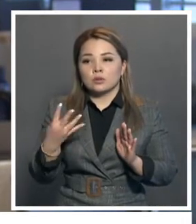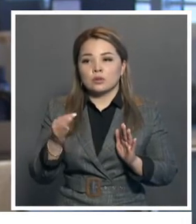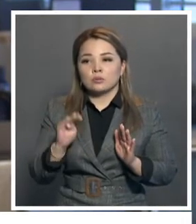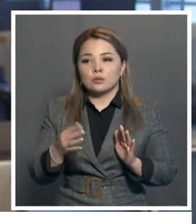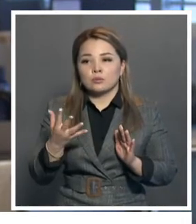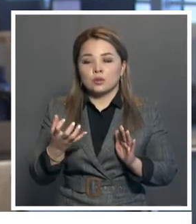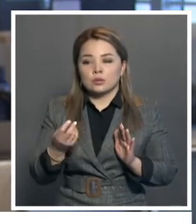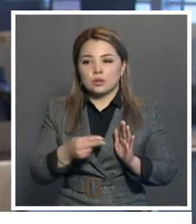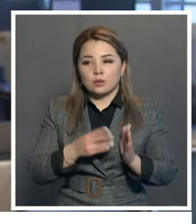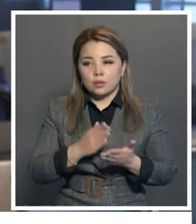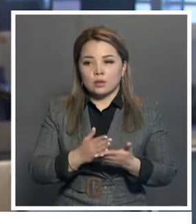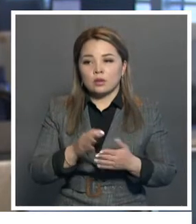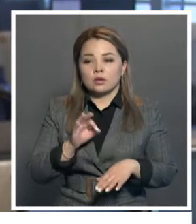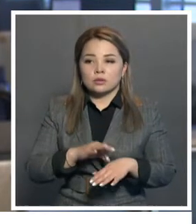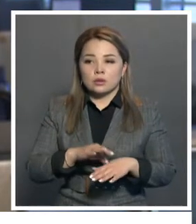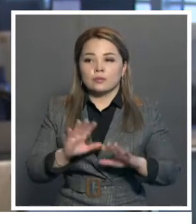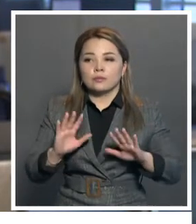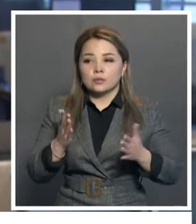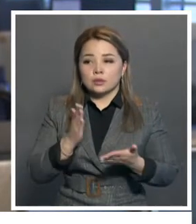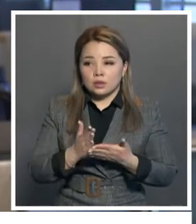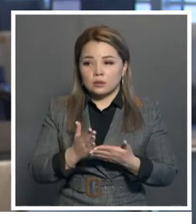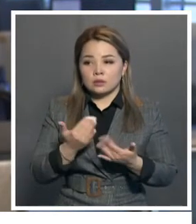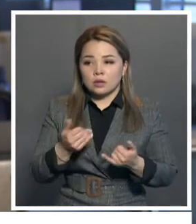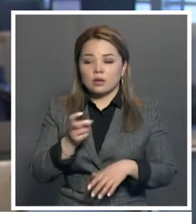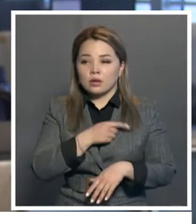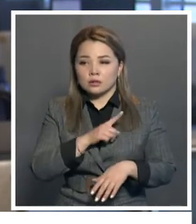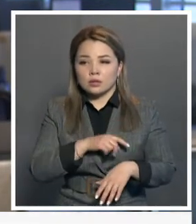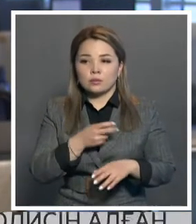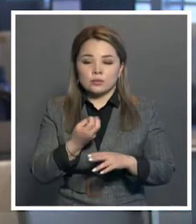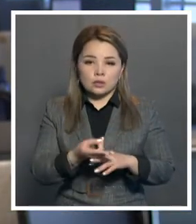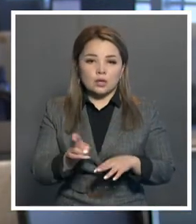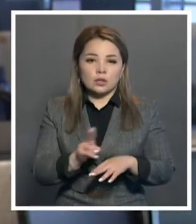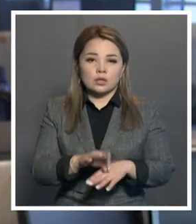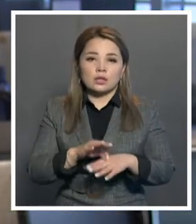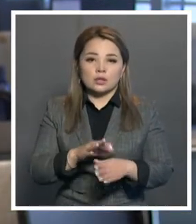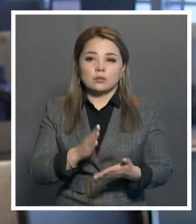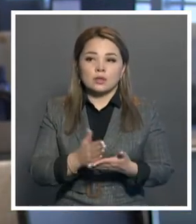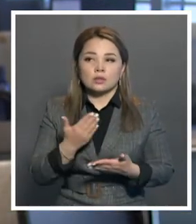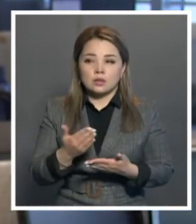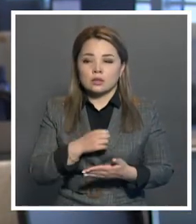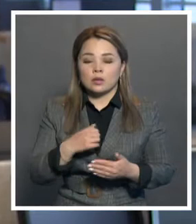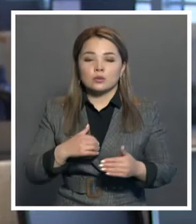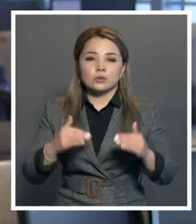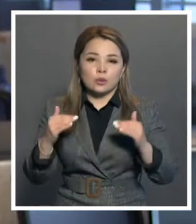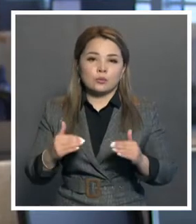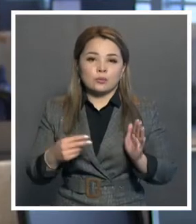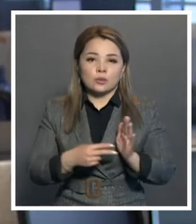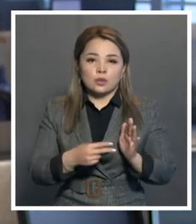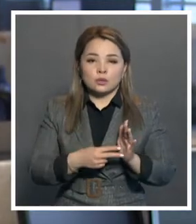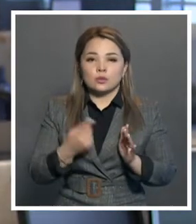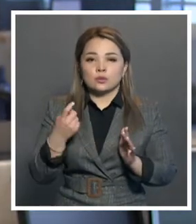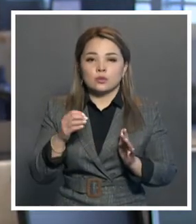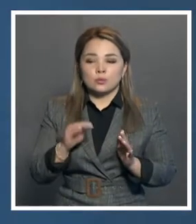24500 тұрады. Ауырып қалса, ауруханада жатып емделген кезде ең төменгі баға 100000 көмек